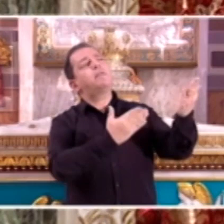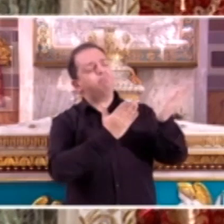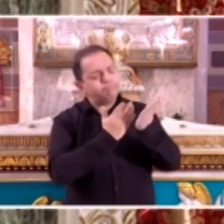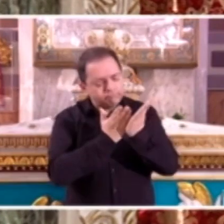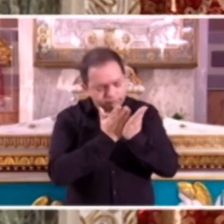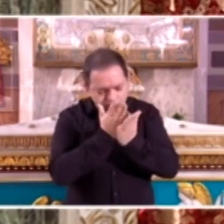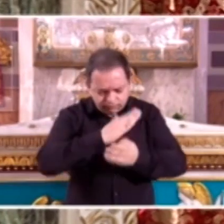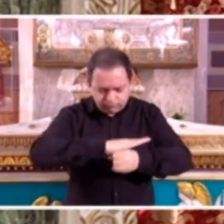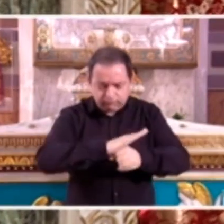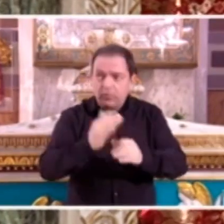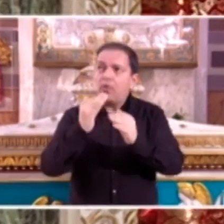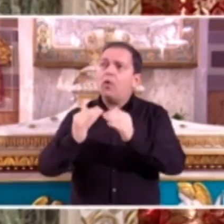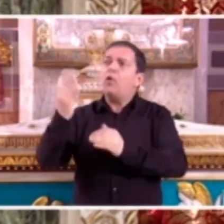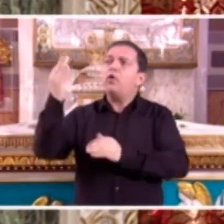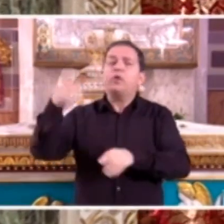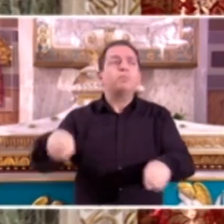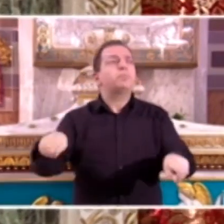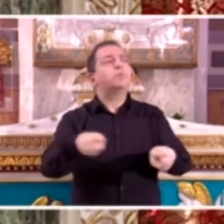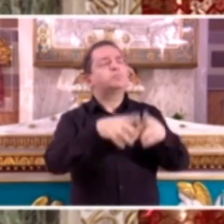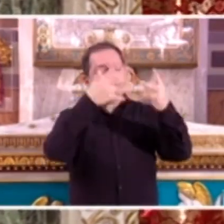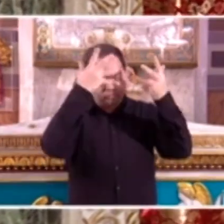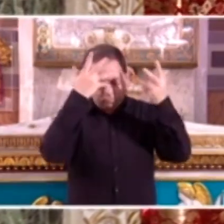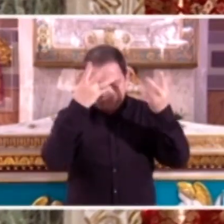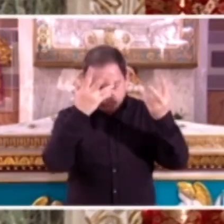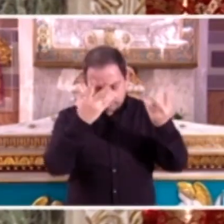Χαίρε και χαριτωμένη ο